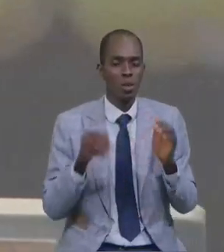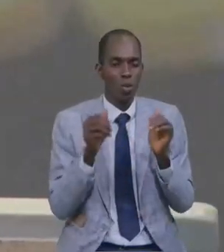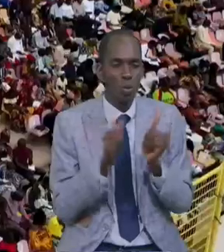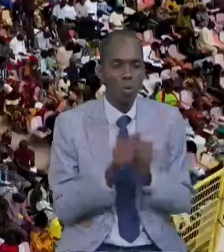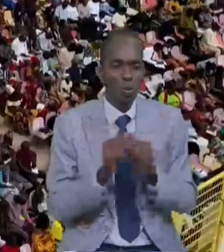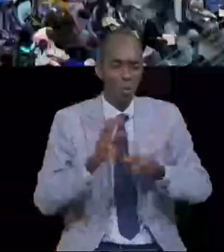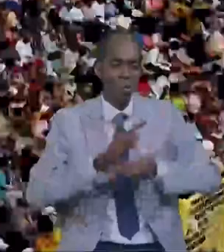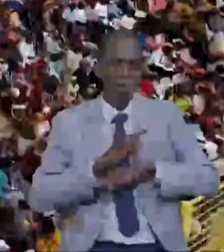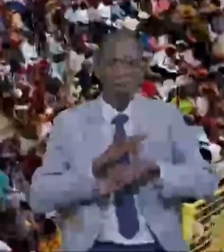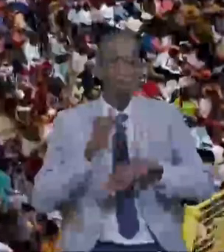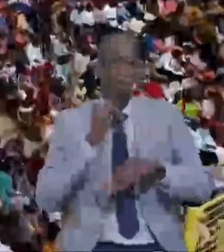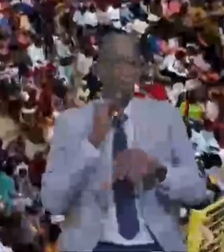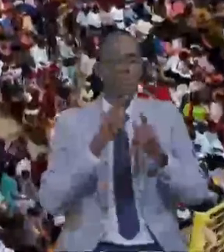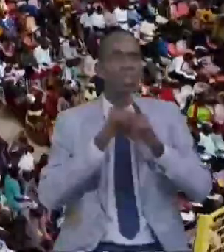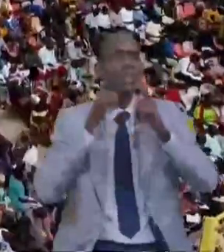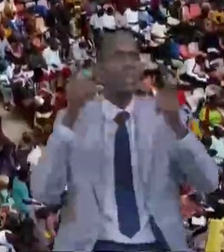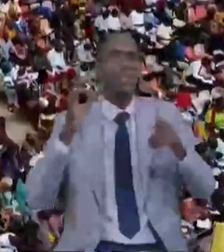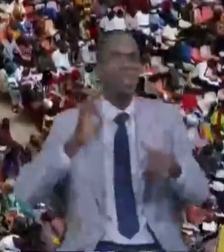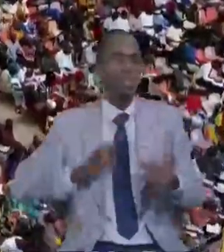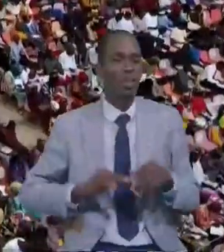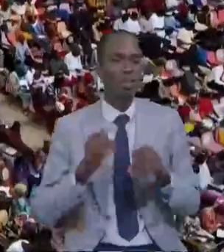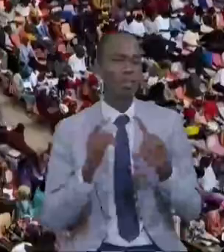Ensuite, il y a la transparence